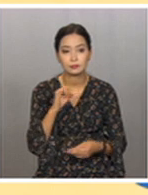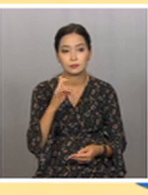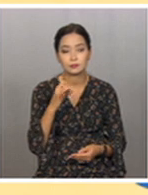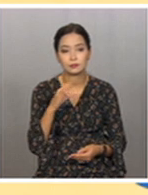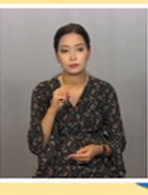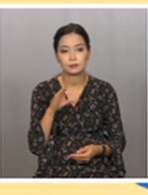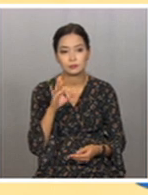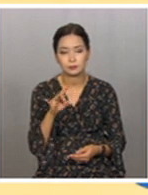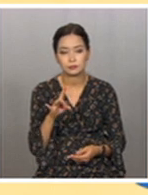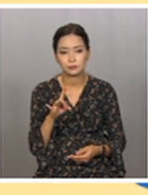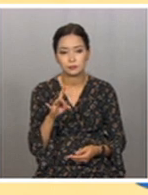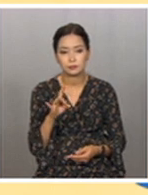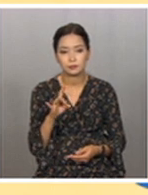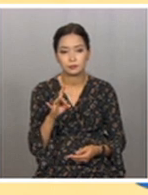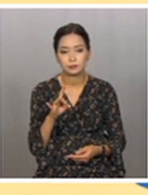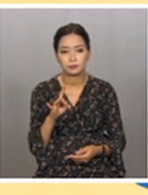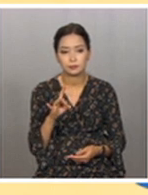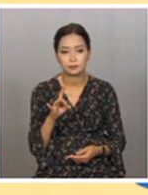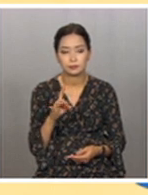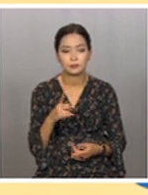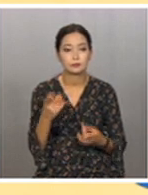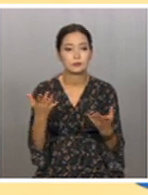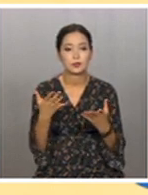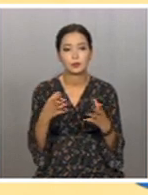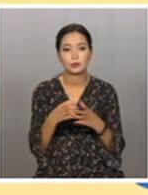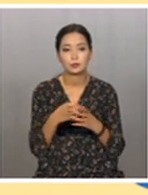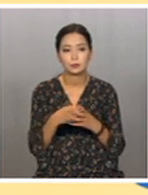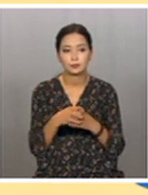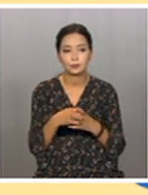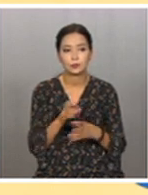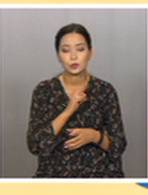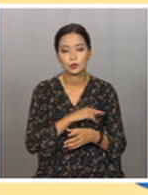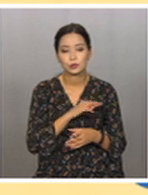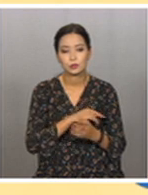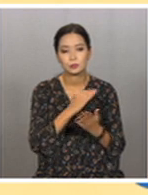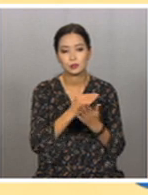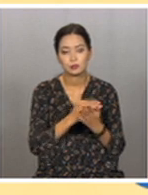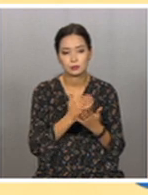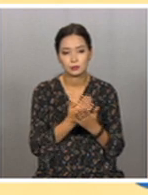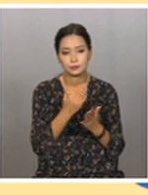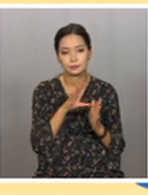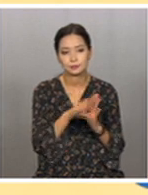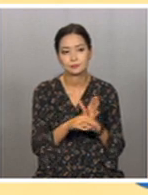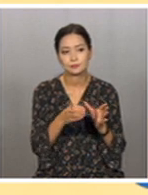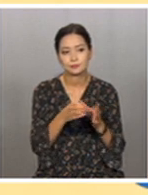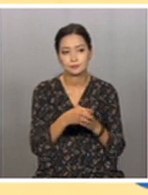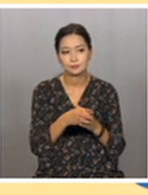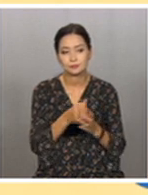Архиваторлар. Бұл қай топқа жатады? Жүйелік бағдарламалық жасақтама тобын таңдап